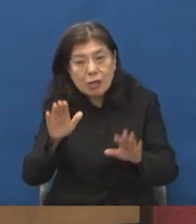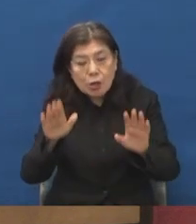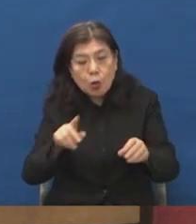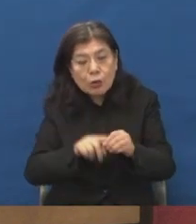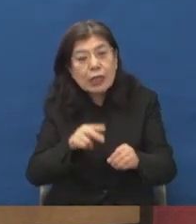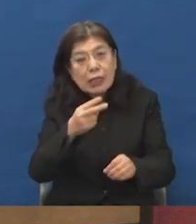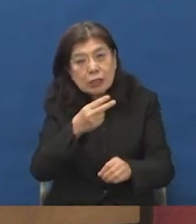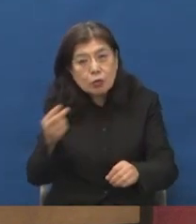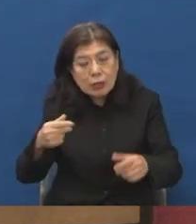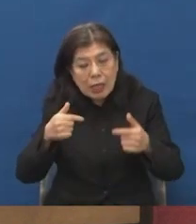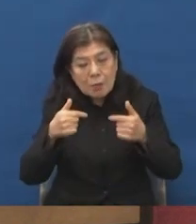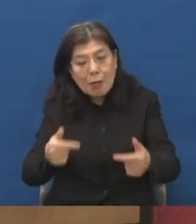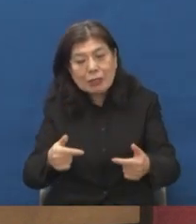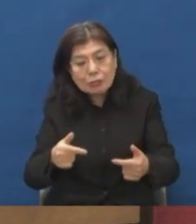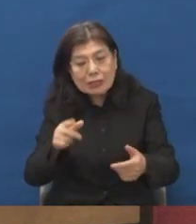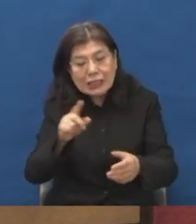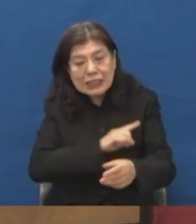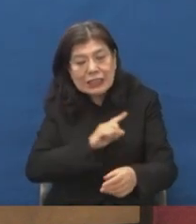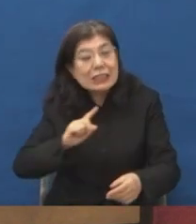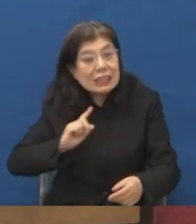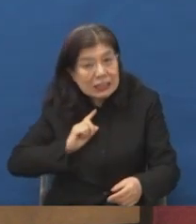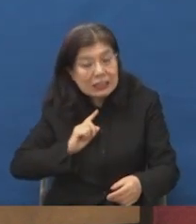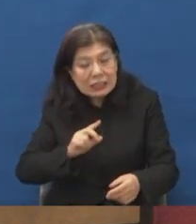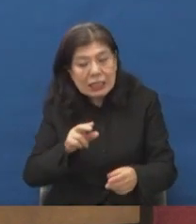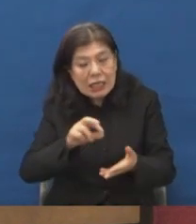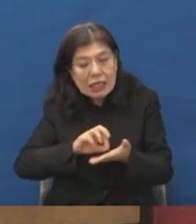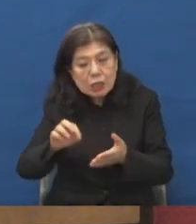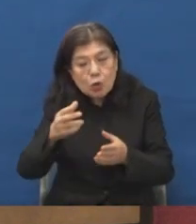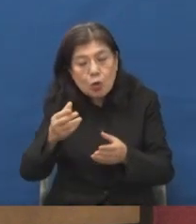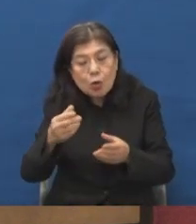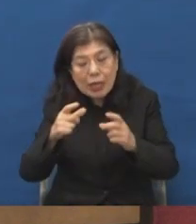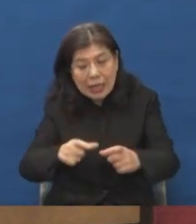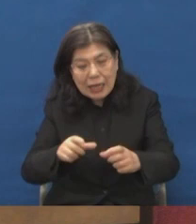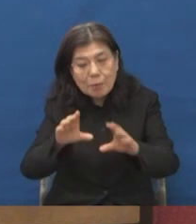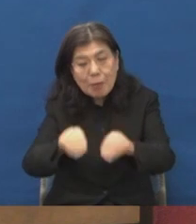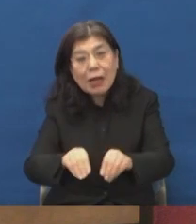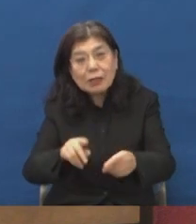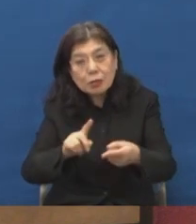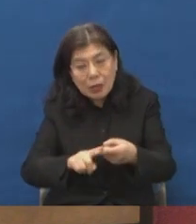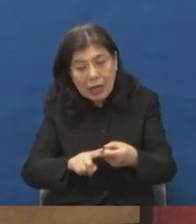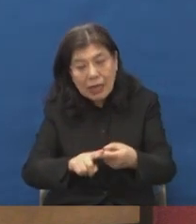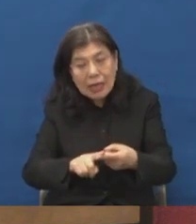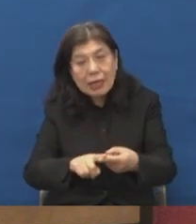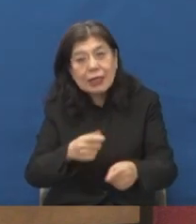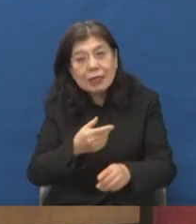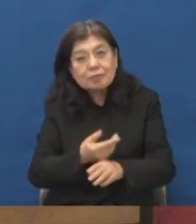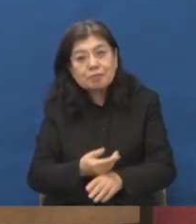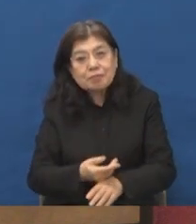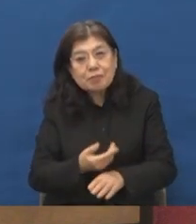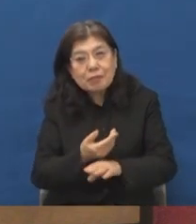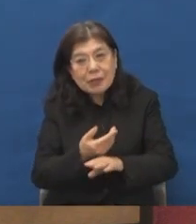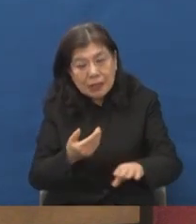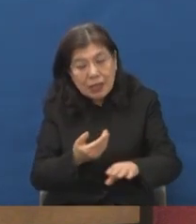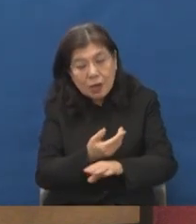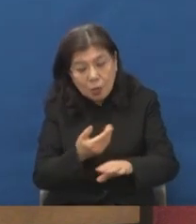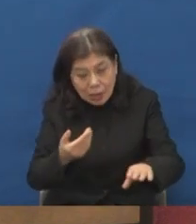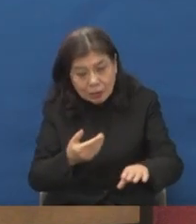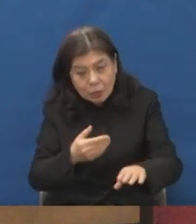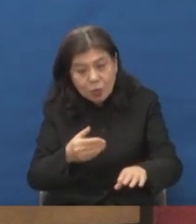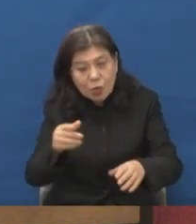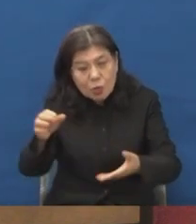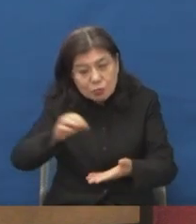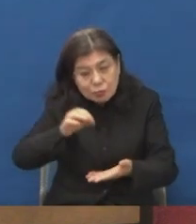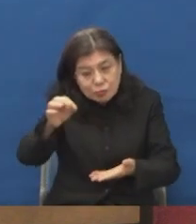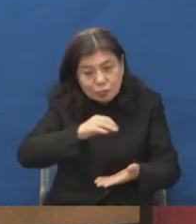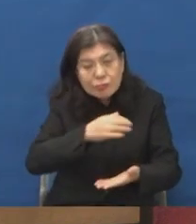利用が停止になる中、地下鉄バス1日券の PR など、定期外の運送収入増加につながる取り組